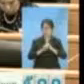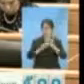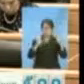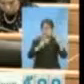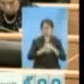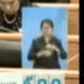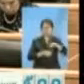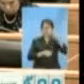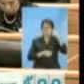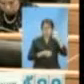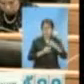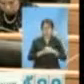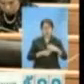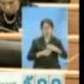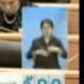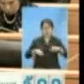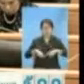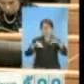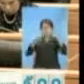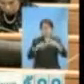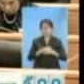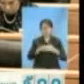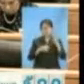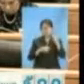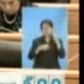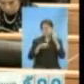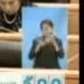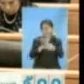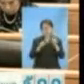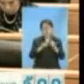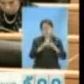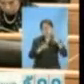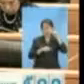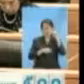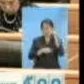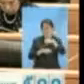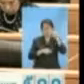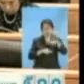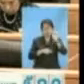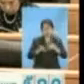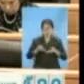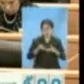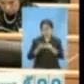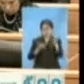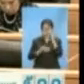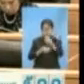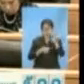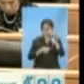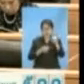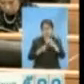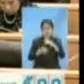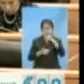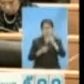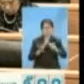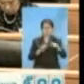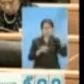านสสแกก็อยากจะโชว์ให้เห็นว่าน้ำบ้านแกสะอาดแต่ว่าหลังจากนั้นเนี่ยอีกจะมีเชื้อโรคเ